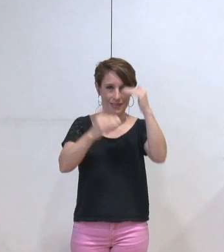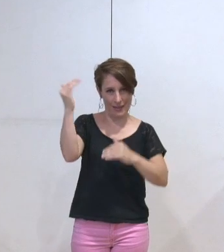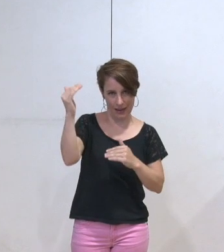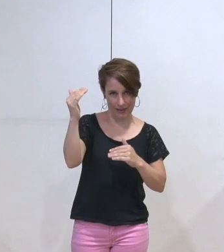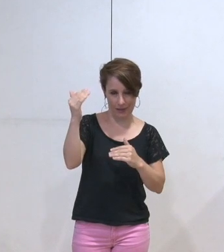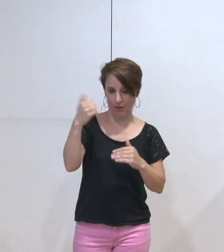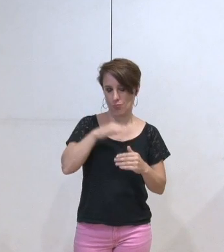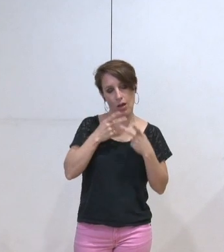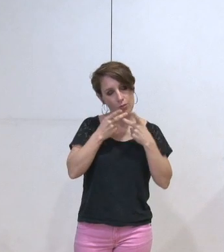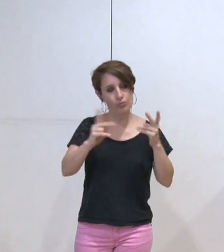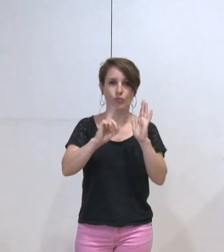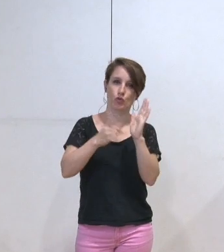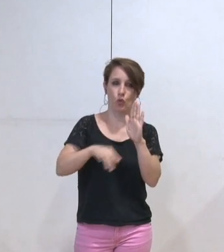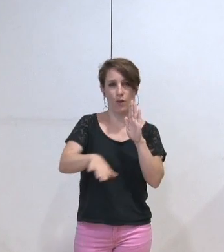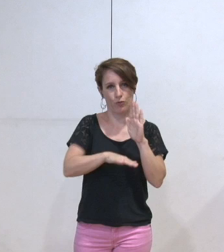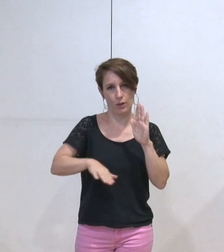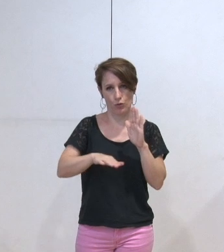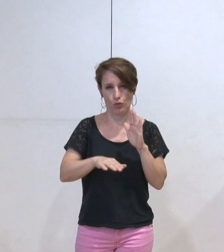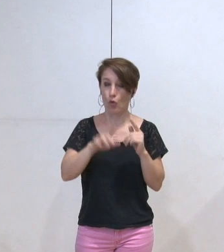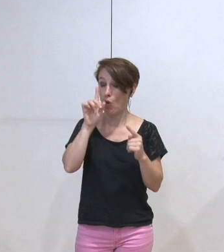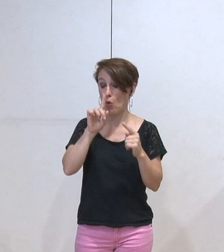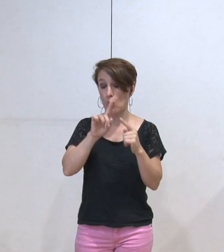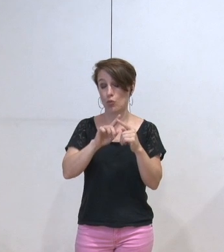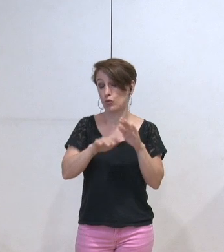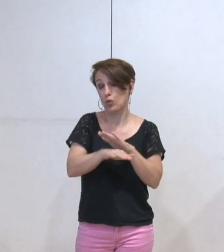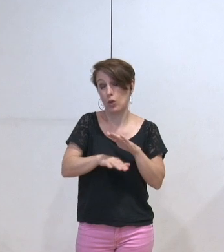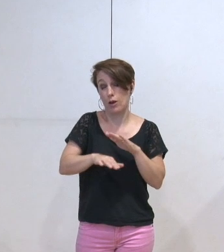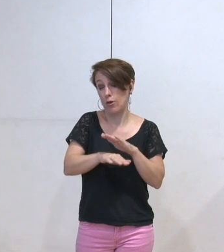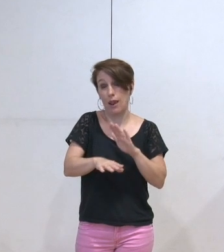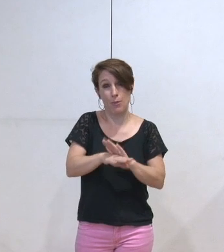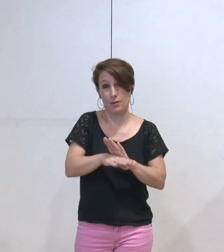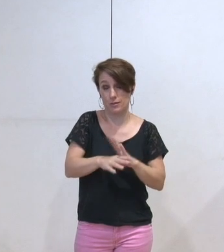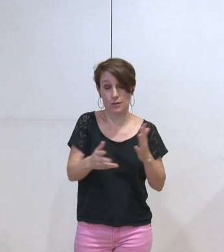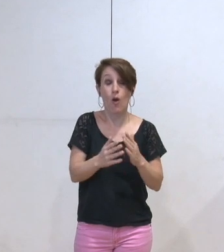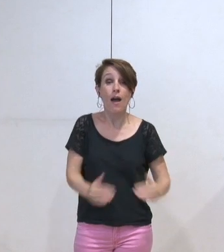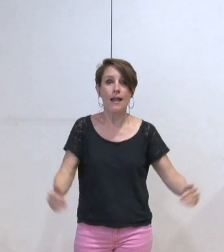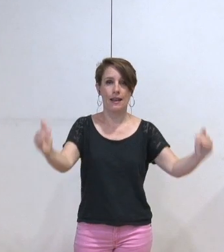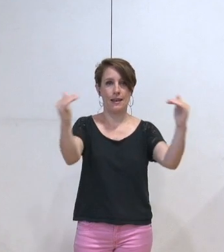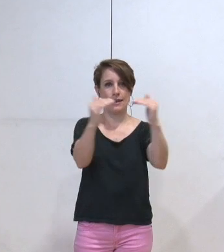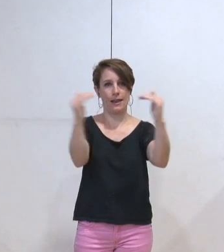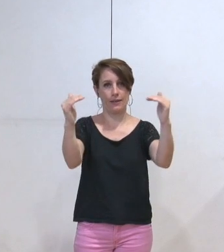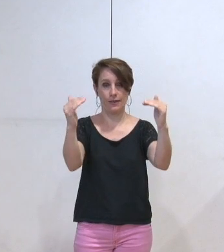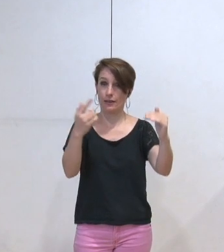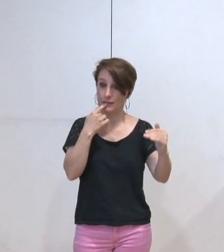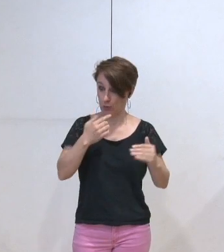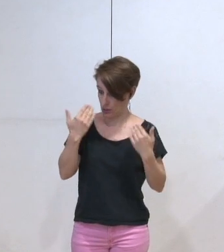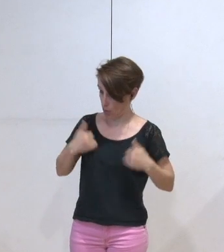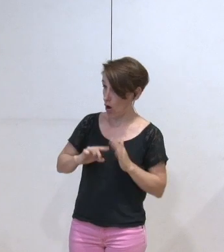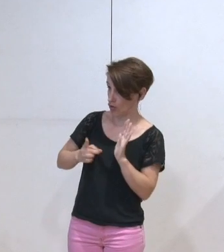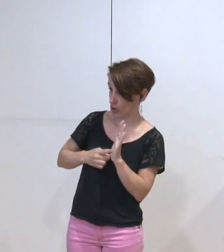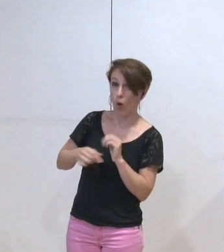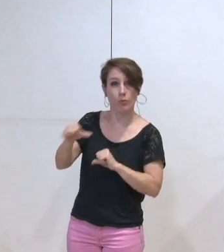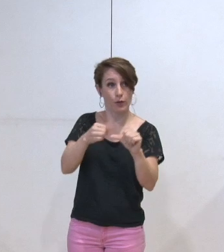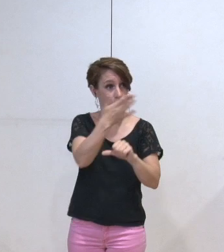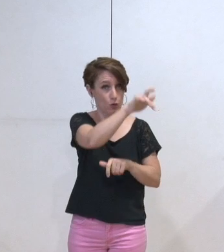démarche fonde l'action sociale sur l'égalité l'égalité c'est ce qui est un droit pour moi les également pour toute autre personne et en